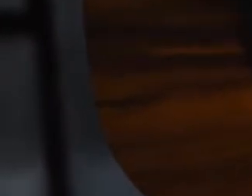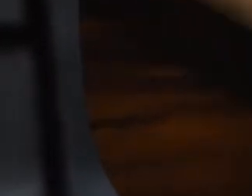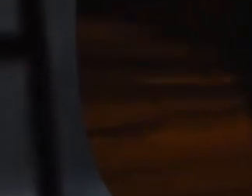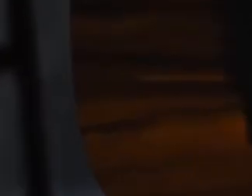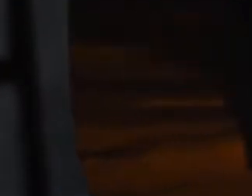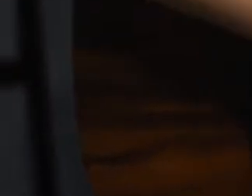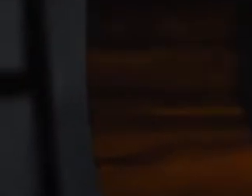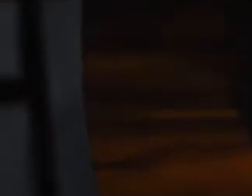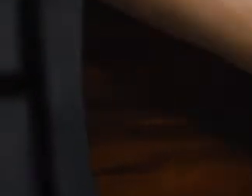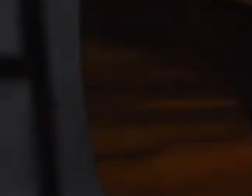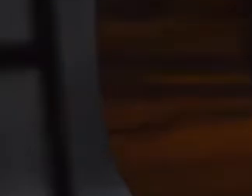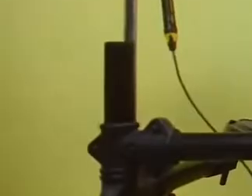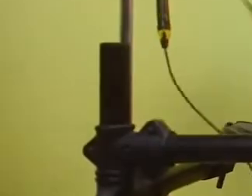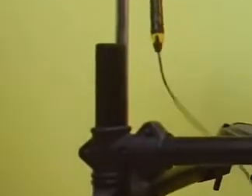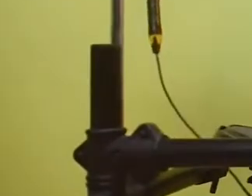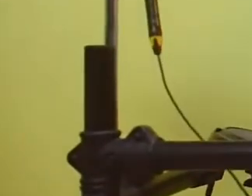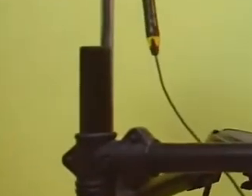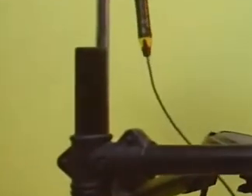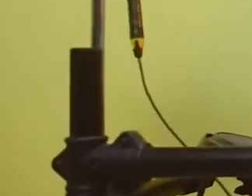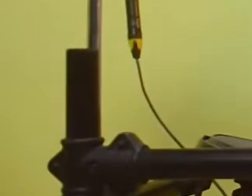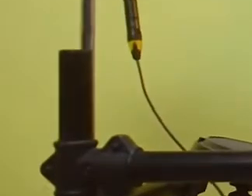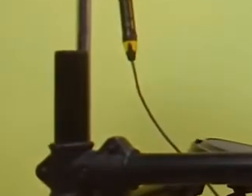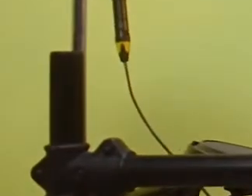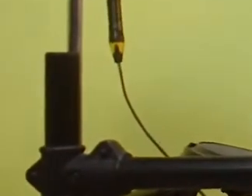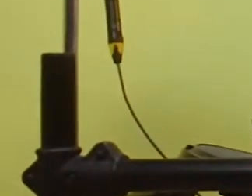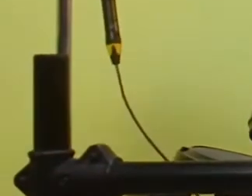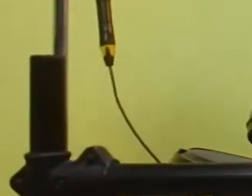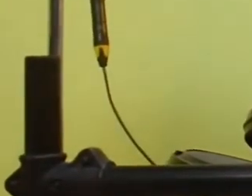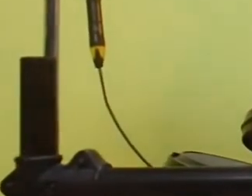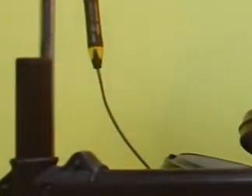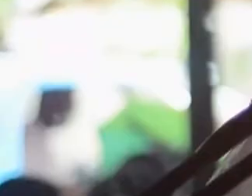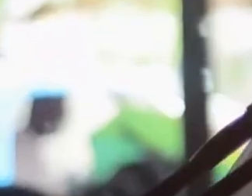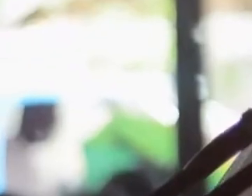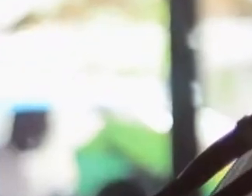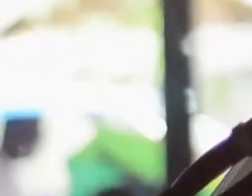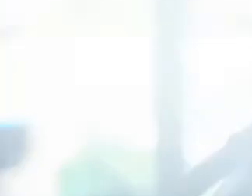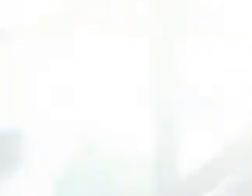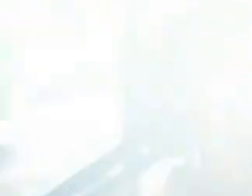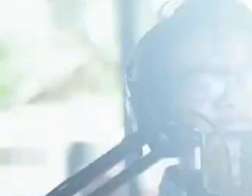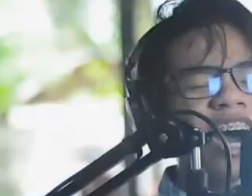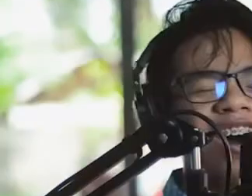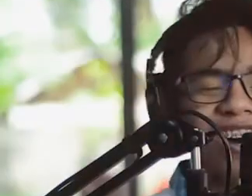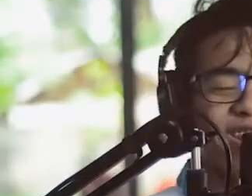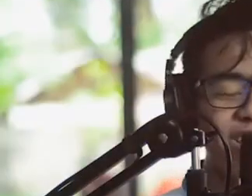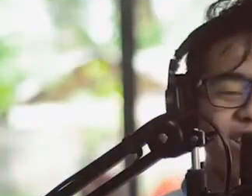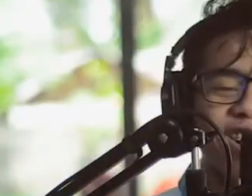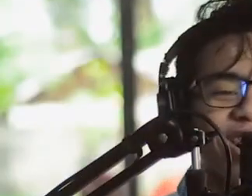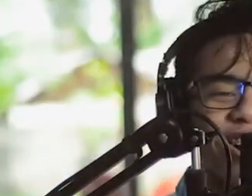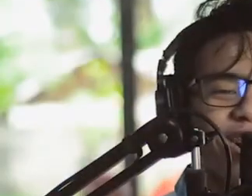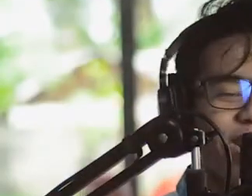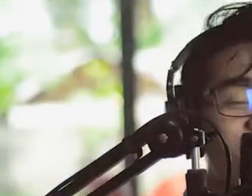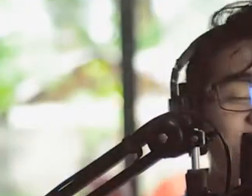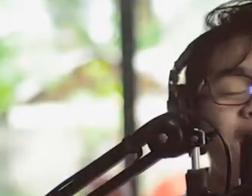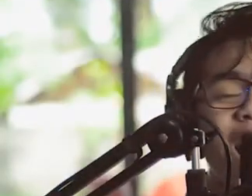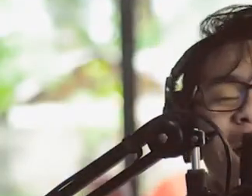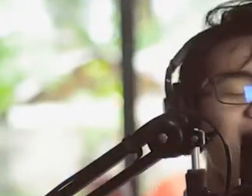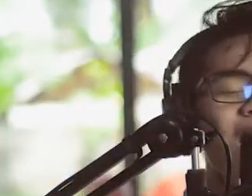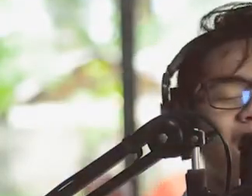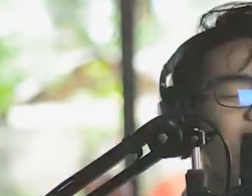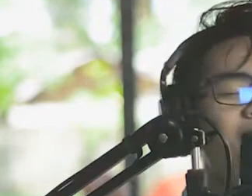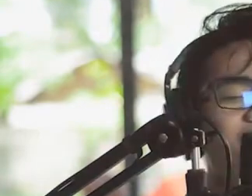Lakasan ng iyong loob, sa bagong normal, sa bagong mundo.